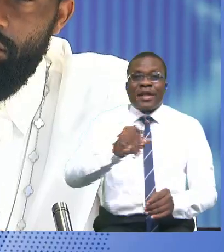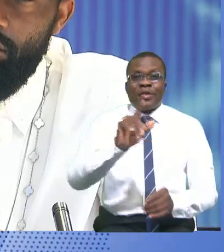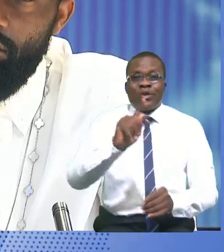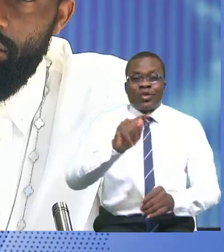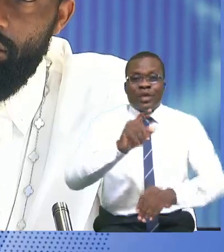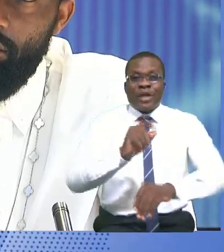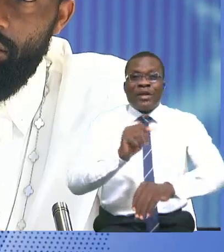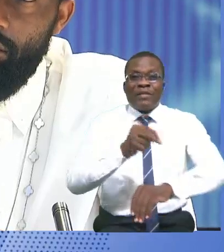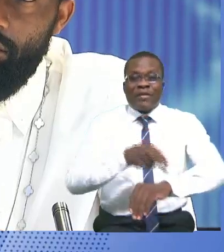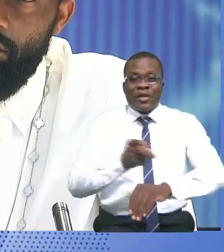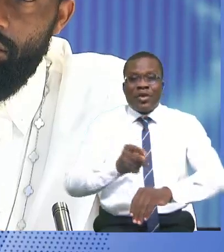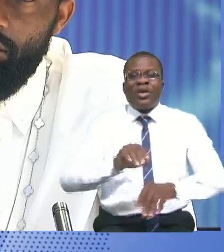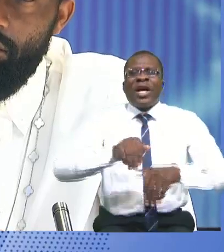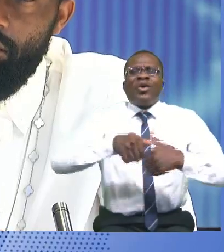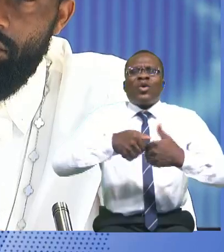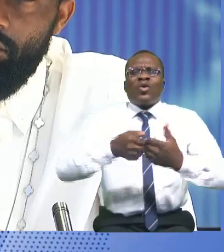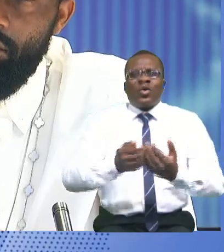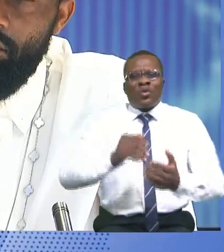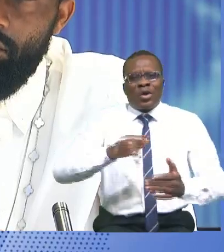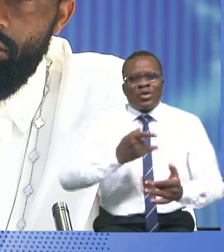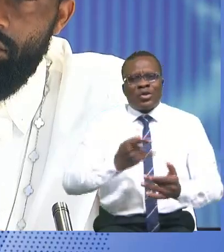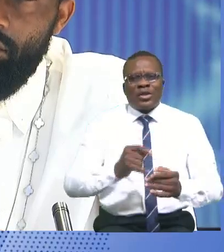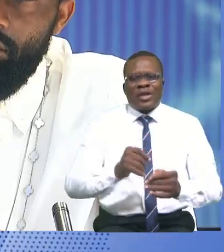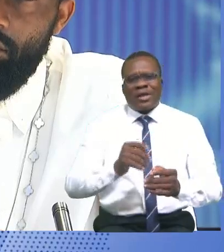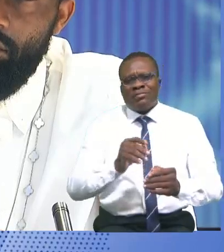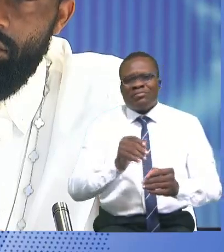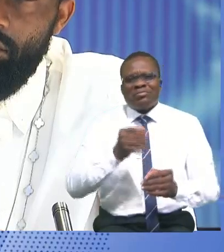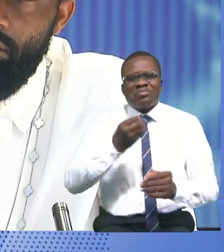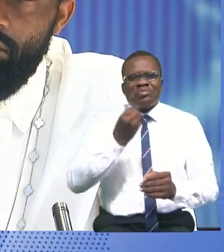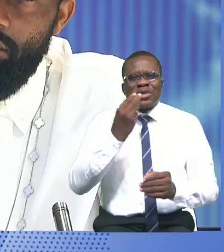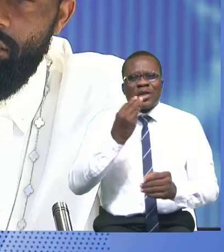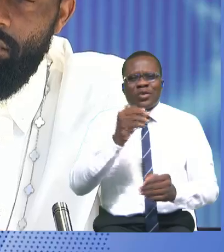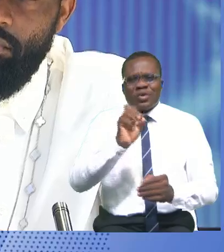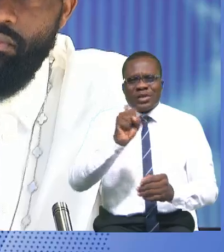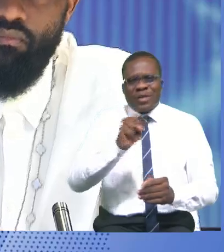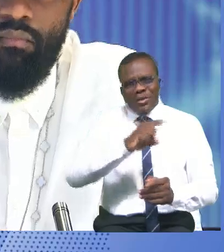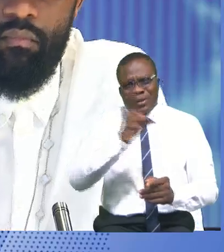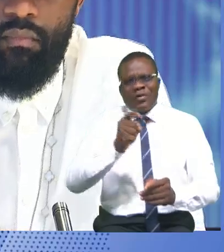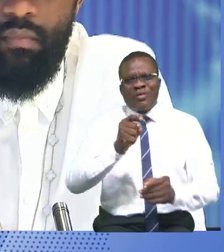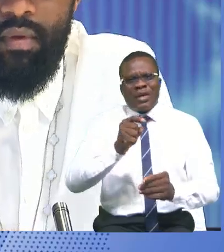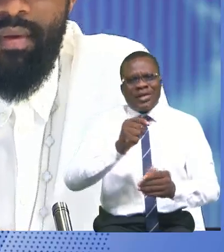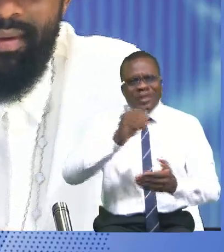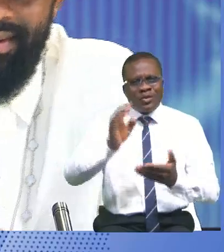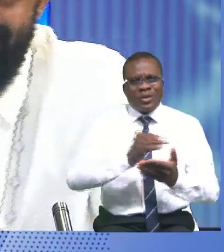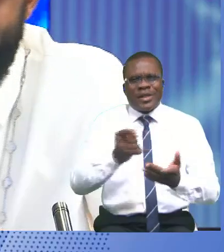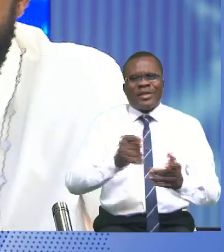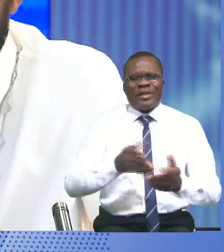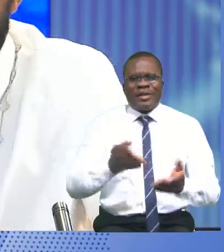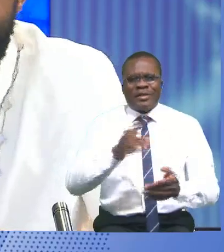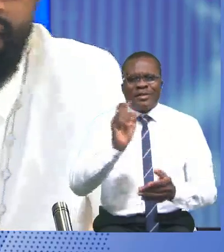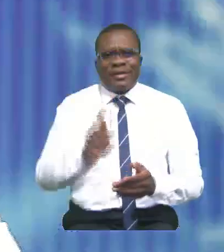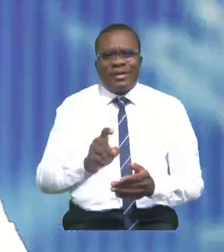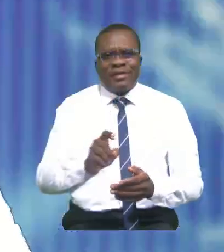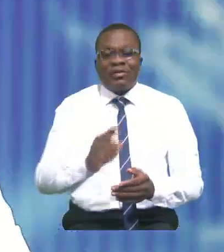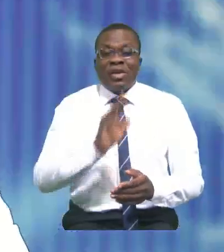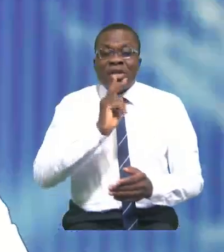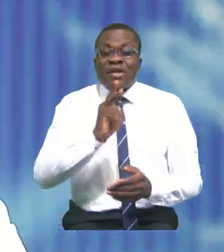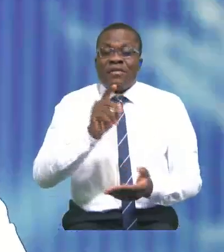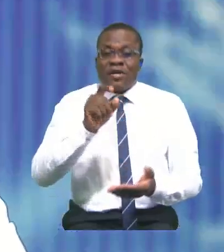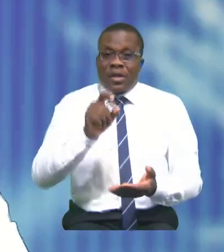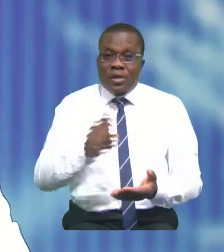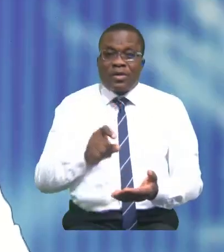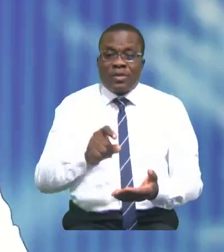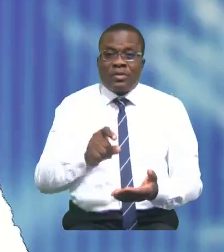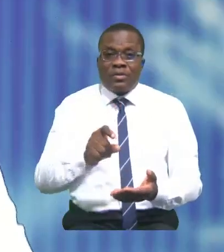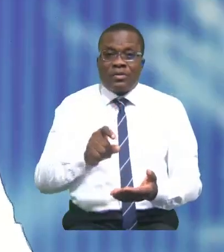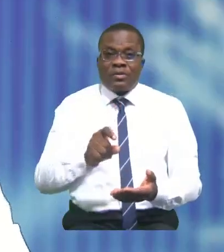f poua comment on se sent à moins de 48 heures d'un concert à Cotonou c'est vrai que